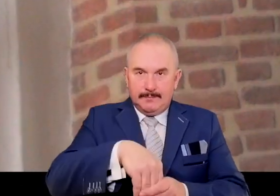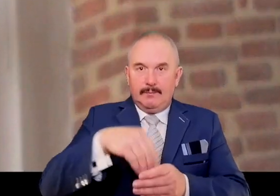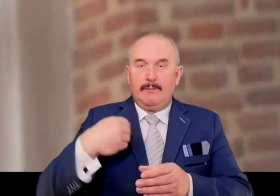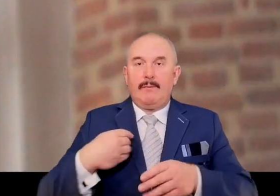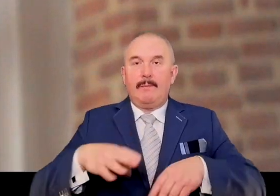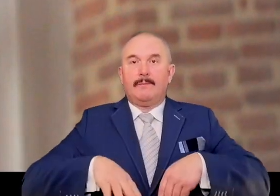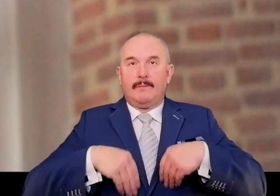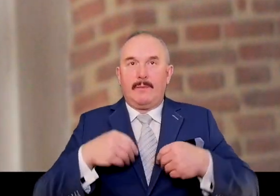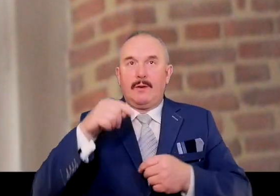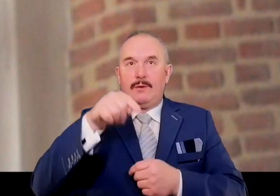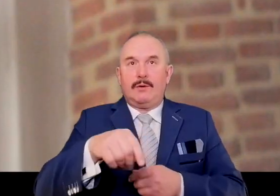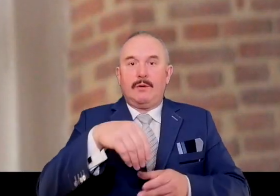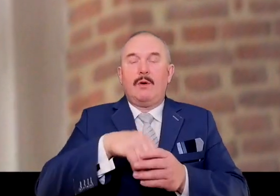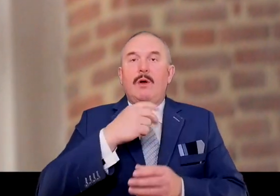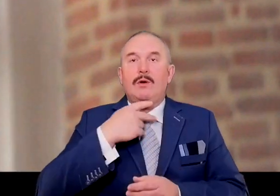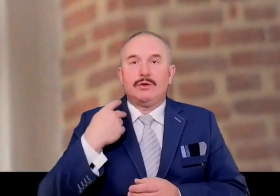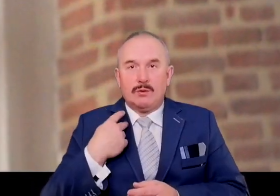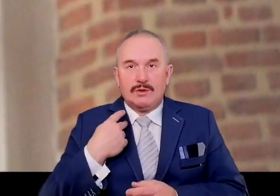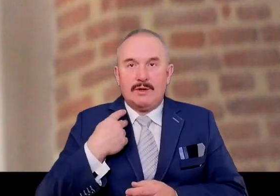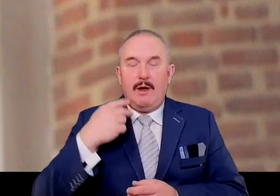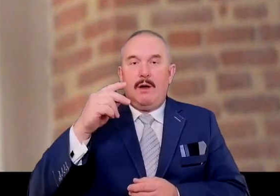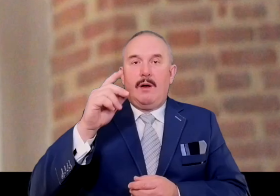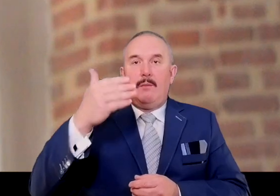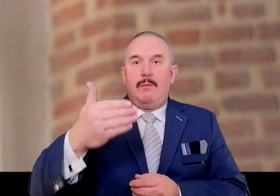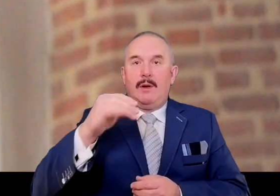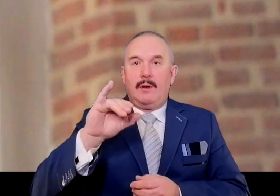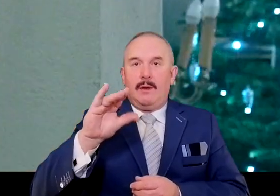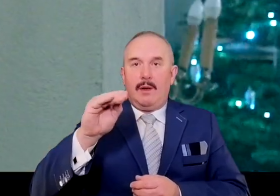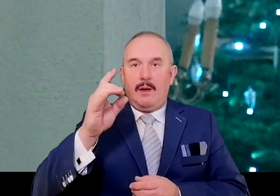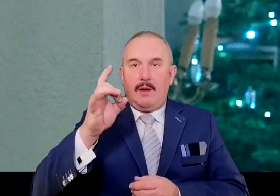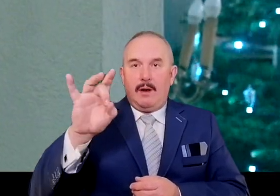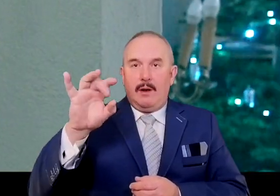uczestnikiem uroczystości, był ksiądz Władysław Miegoń.